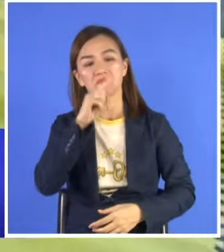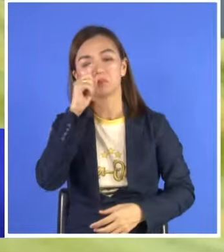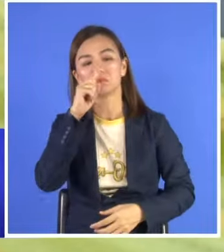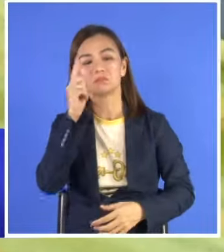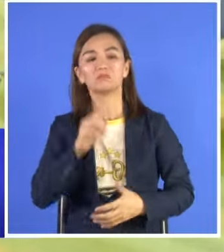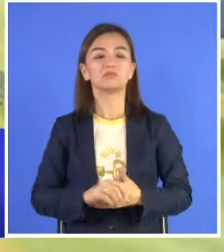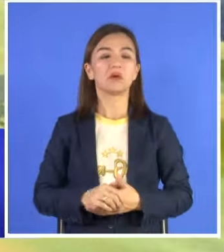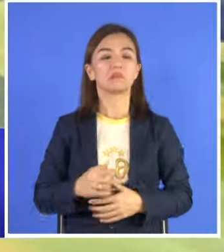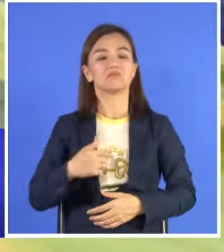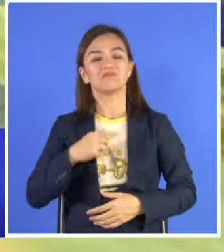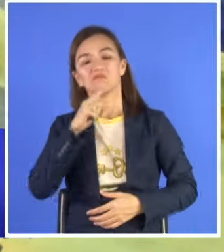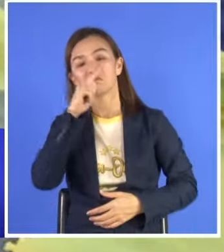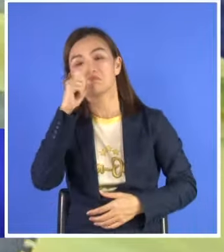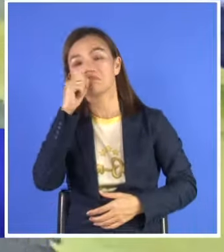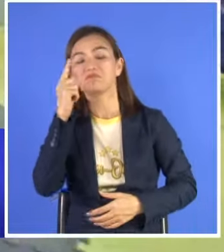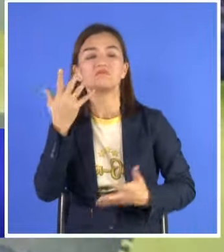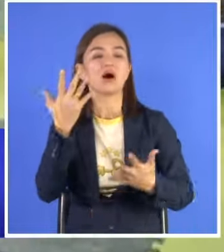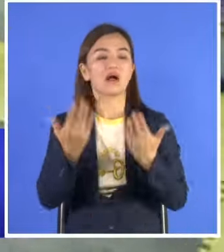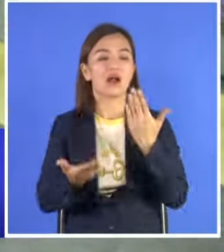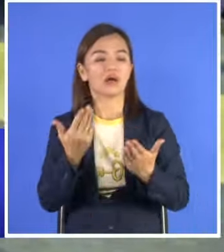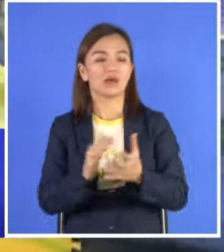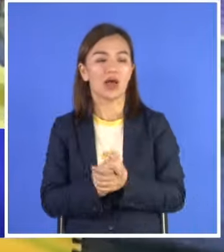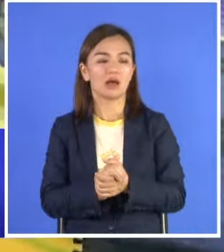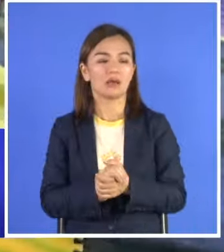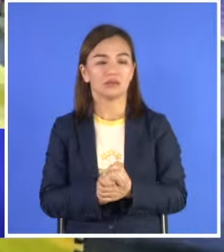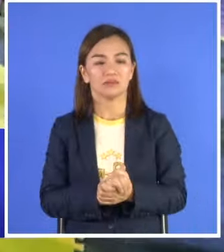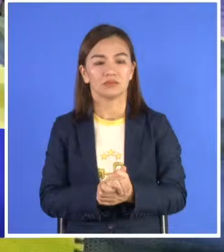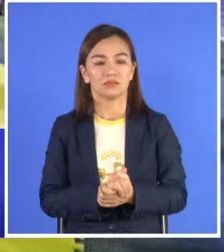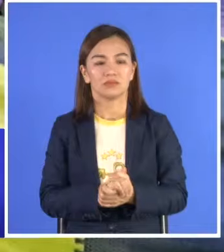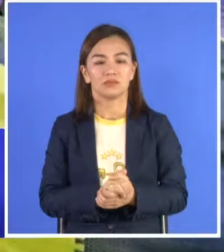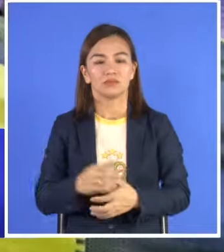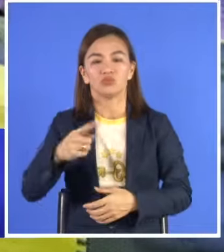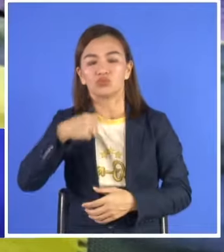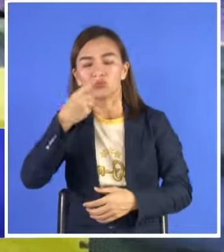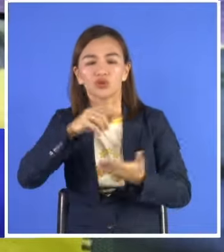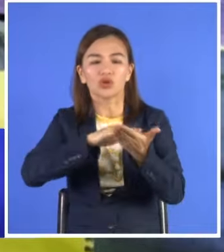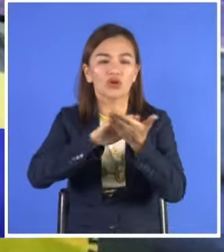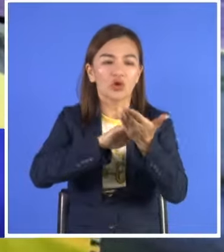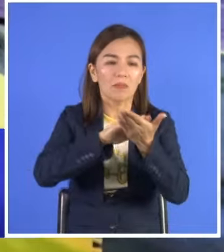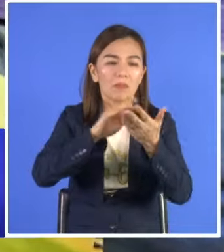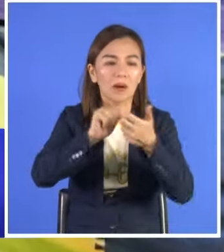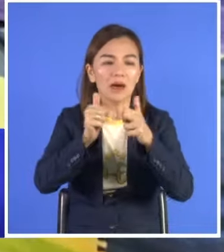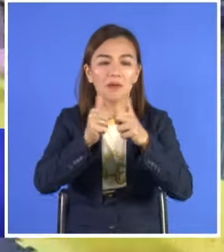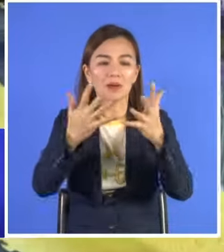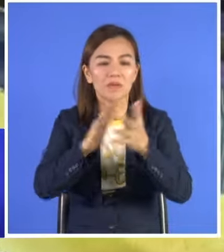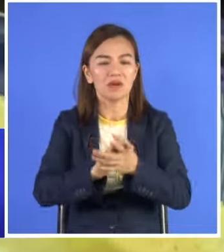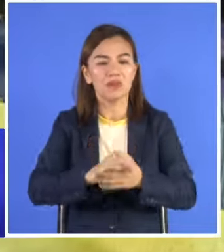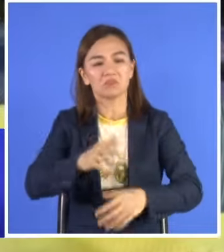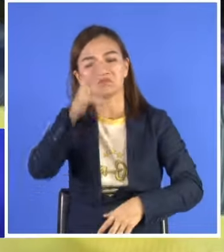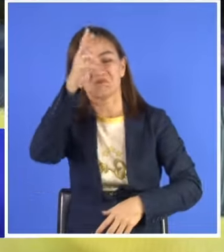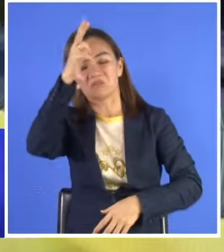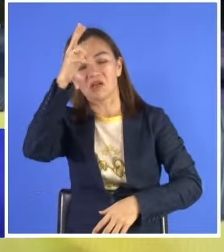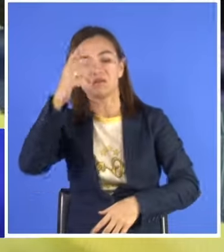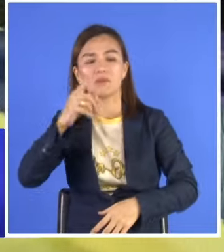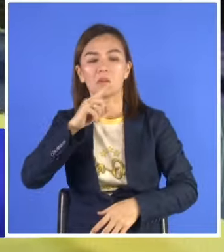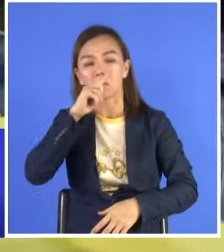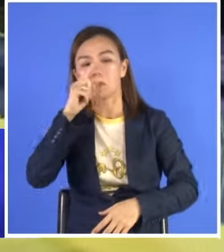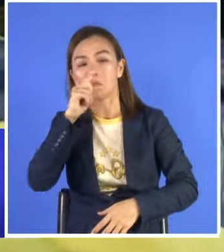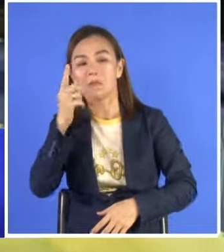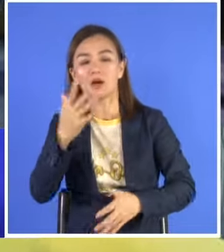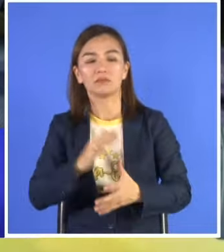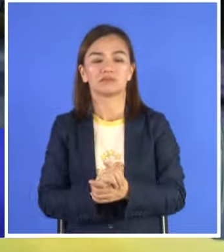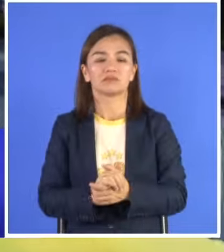กันอยู่ในพื้นที่ต่างๆก็ขอโทษขอโพยกันก็ไม่รู้จะขอโทษกันยังไงเพราะว่าเนื่องจากว่าใหญ่กันทั้งคู่เพราะฉะนั้นแล้วเนี่ยก็เลยมาเ